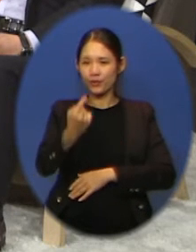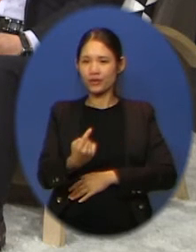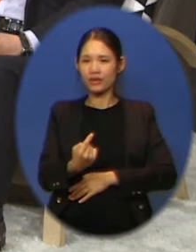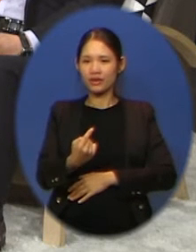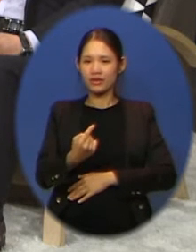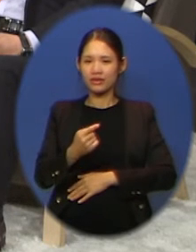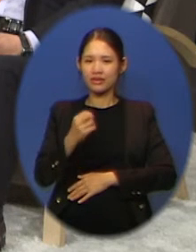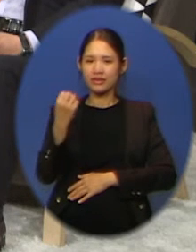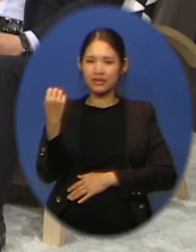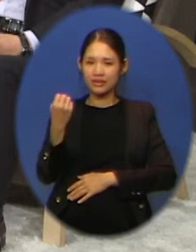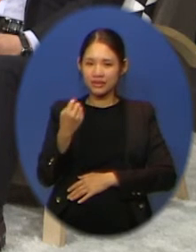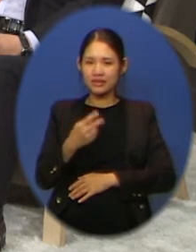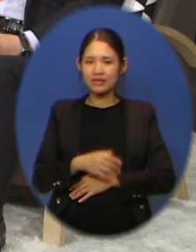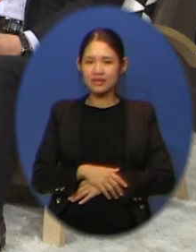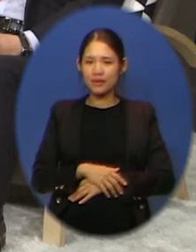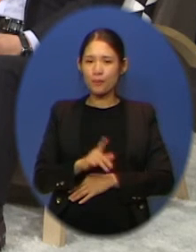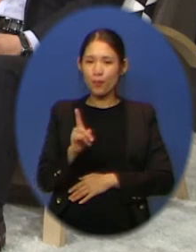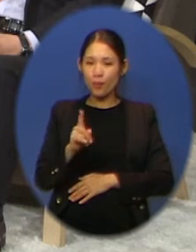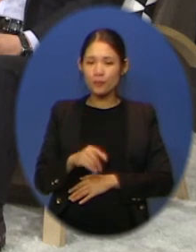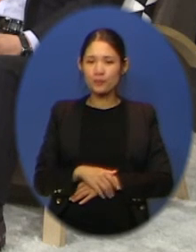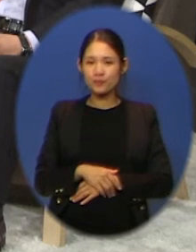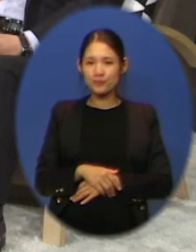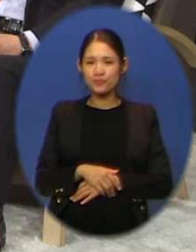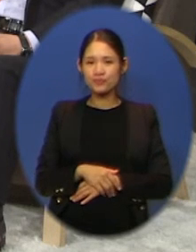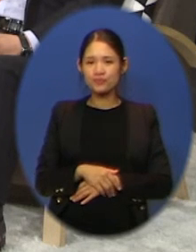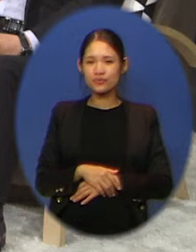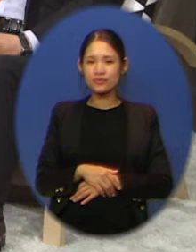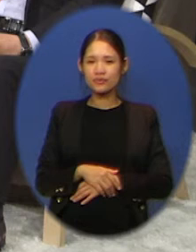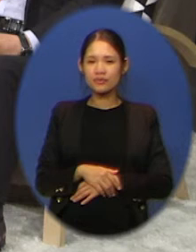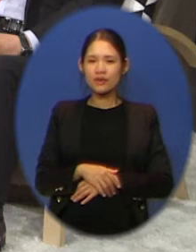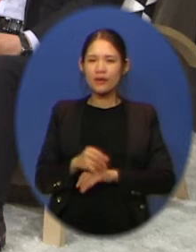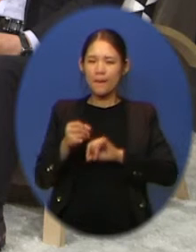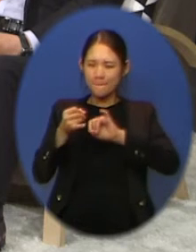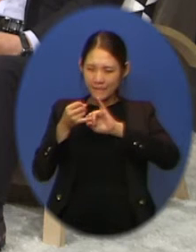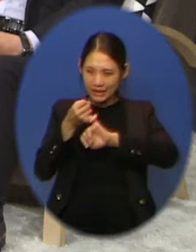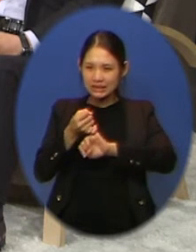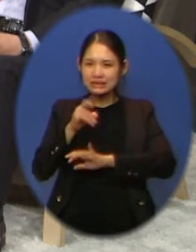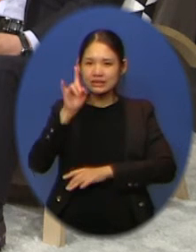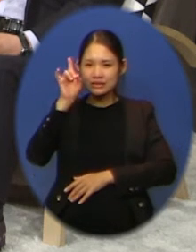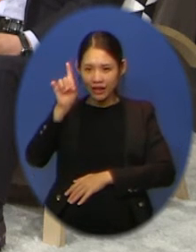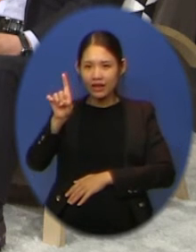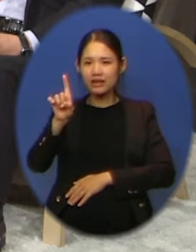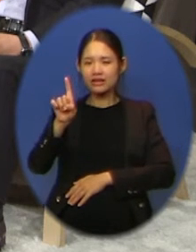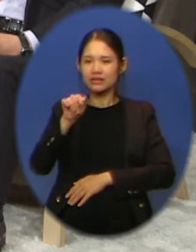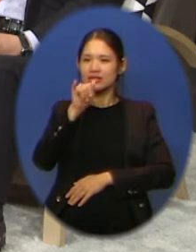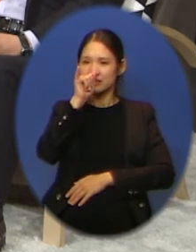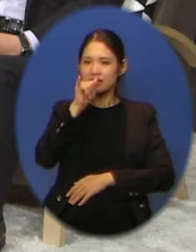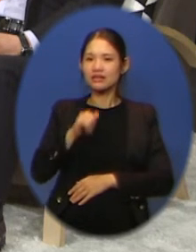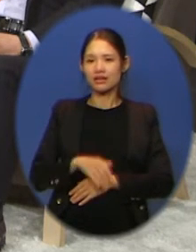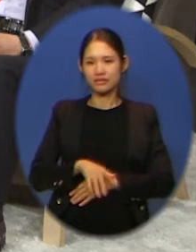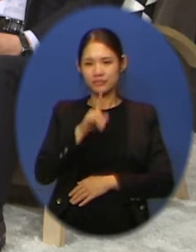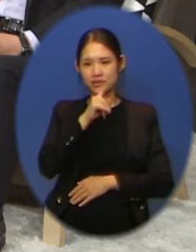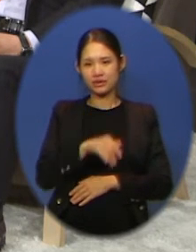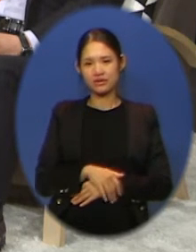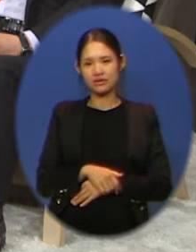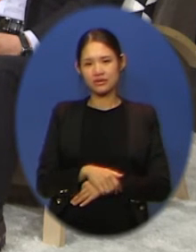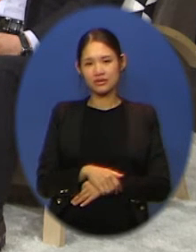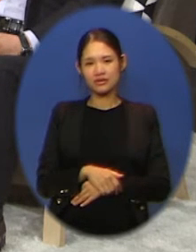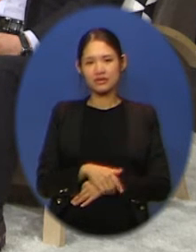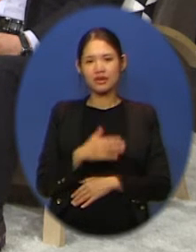또 다른 내일이 있다. 내일이. 그러니까 한국말로 내일이 반드시 온다는 얘기입니다. 예. 그래서 내가 밤에 잘 때